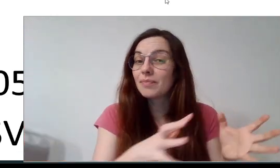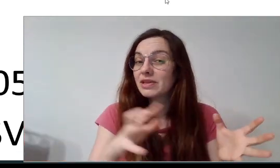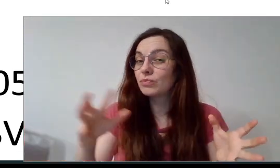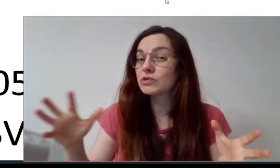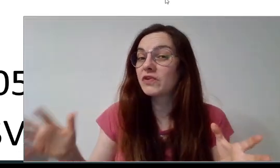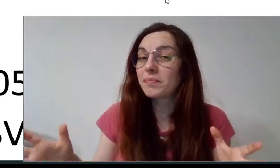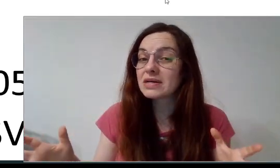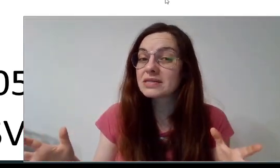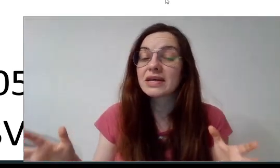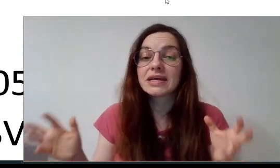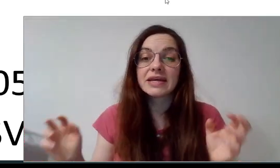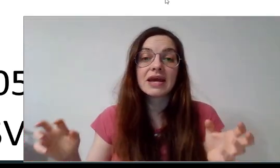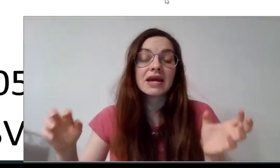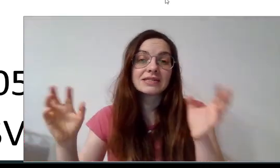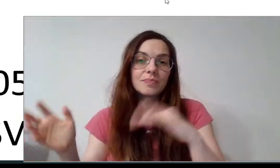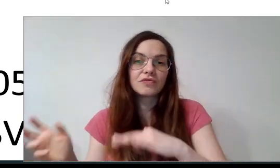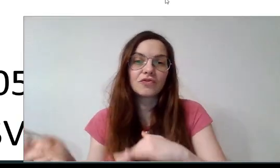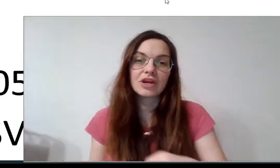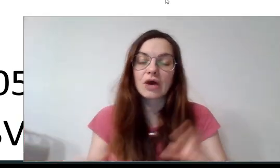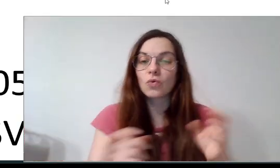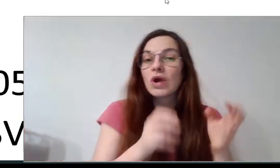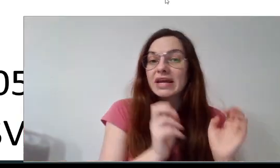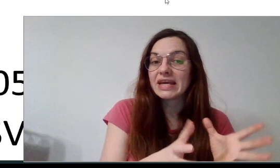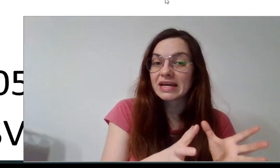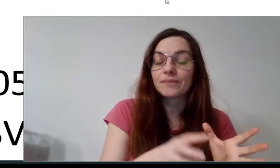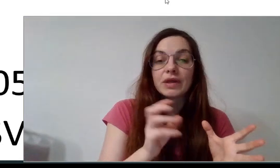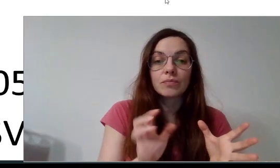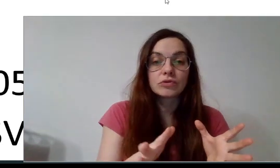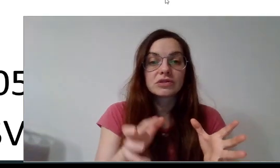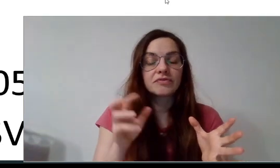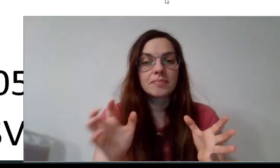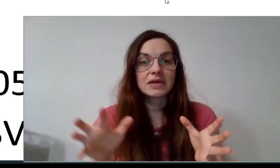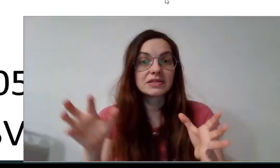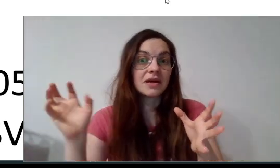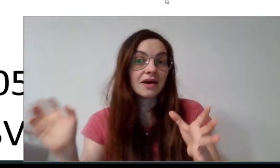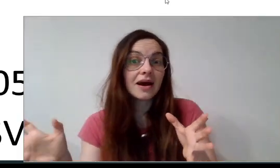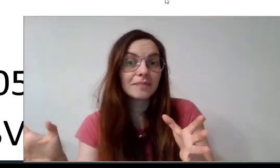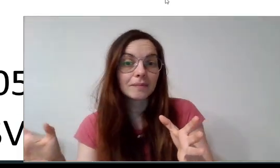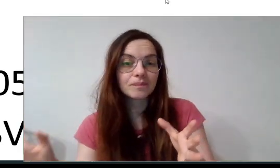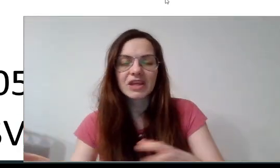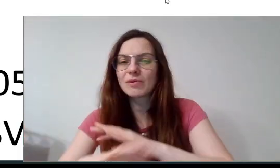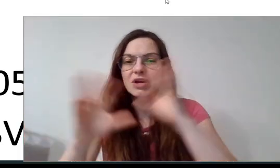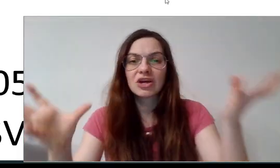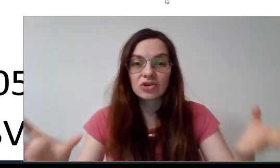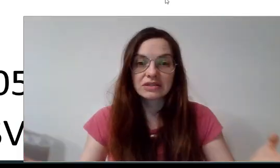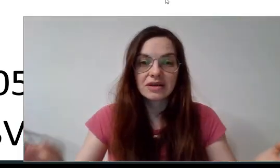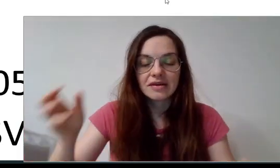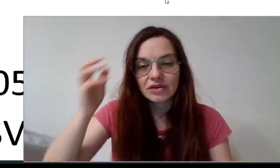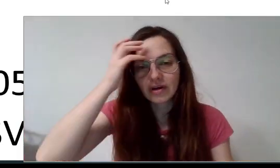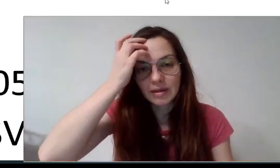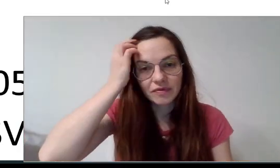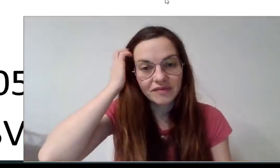Dakle, ich habe den Bus verpasst je se pretvorila u ich den Bus verpasst habe. Imam